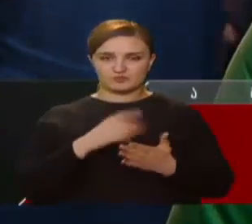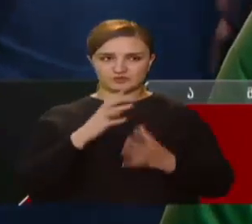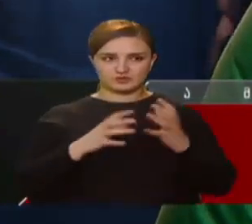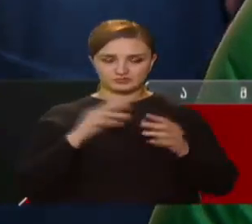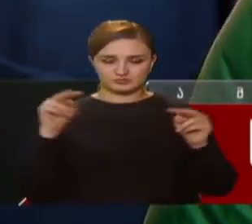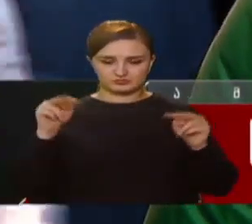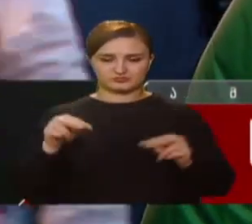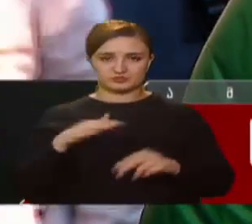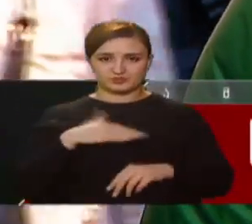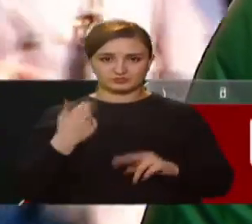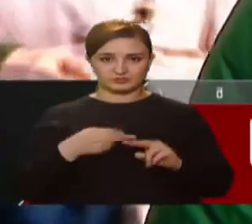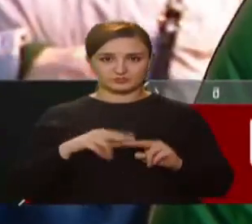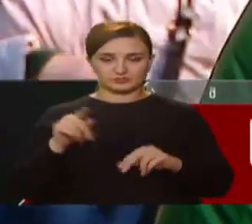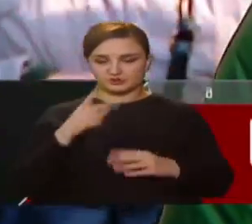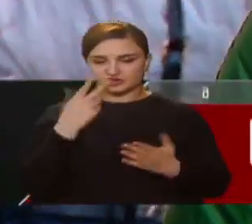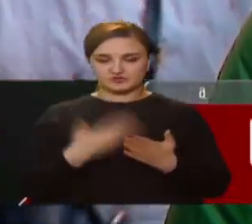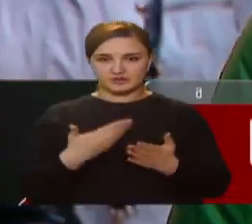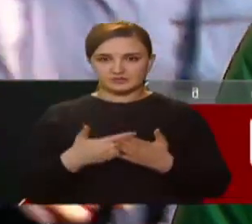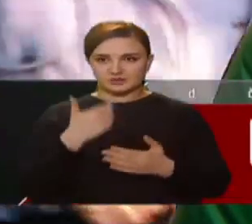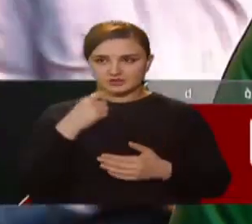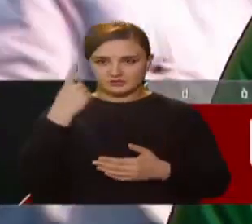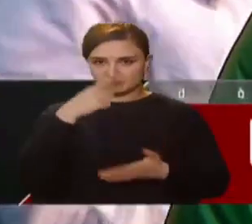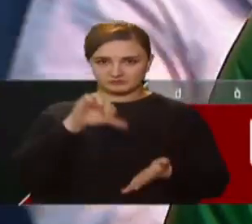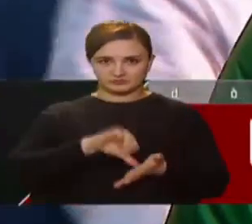საზოგადოებამაც დაინახა. Მისი ჩვენება არ უნდა, იმიტომ რომ ის